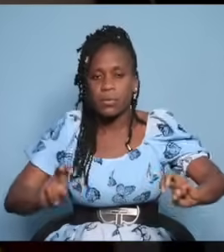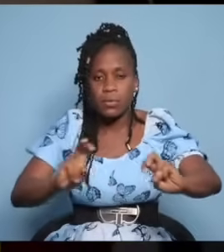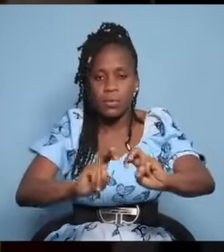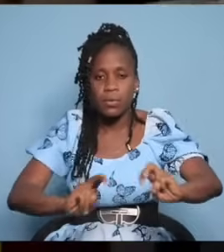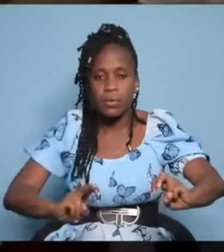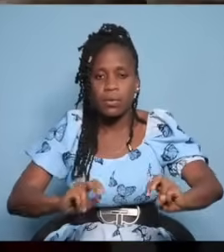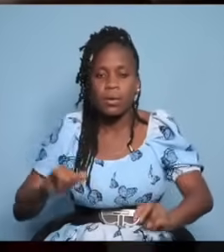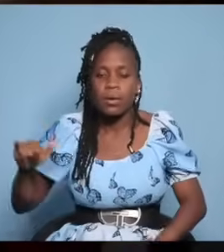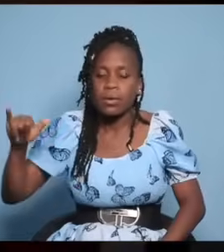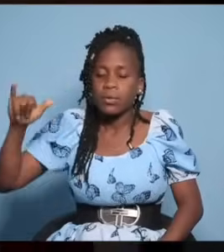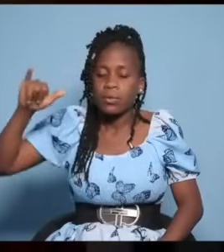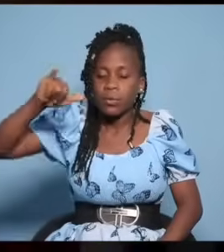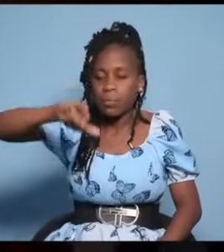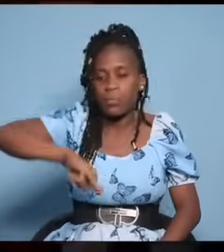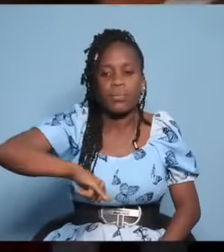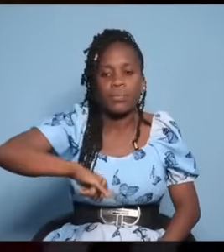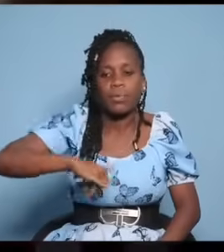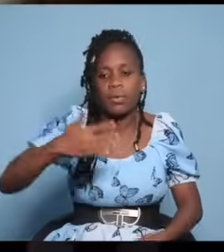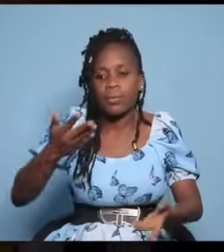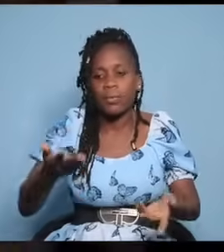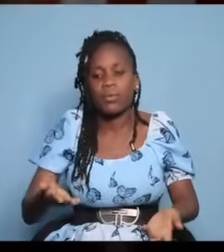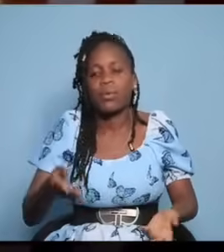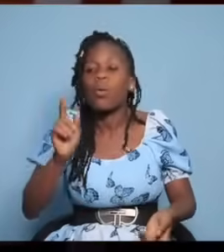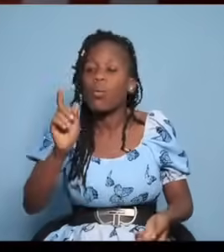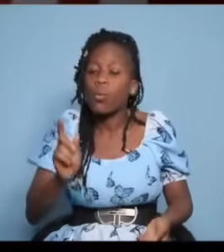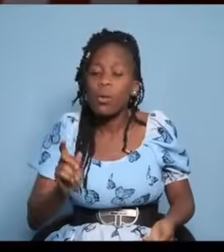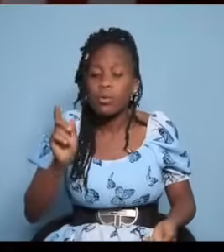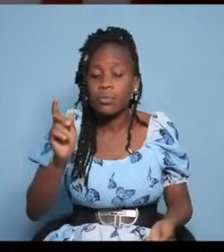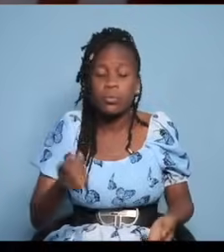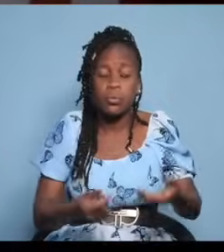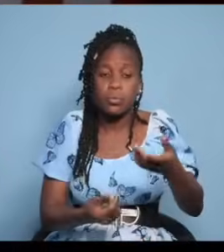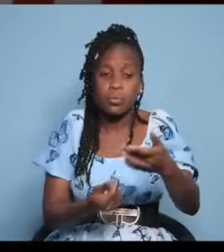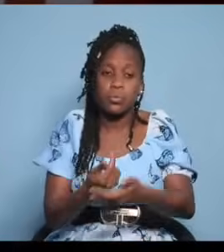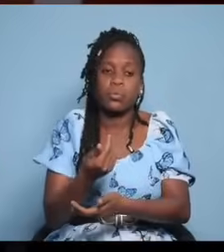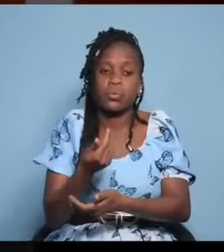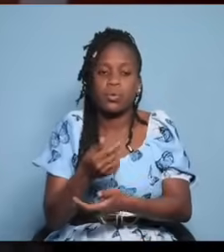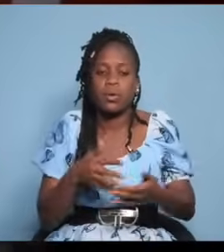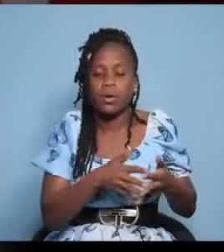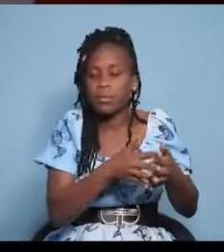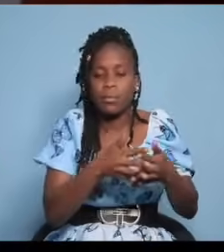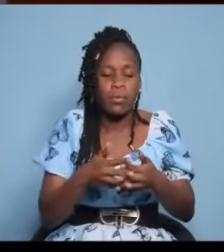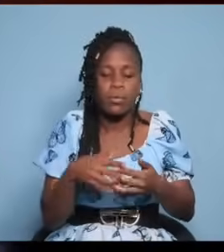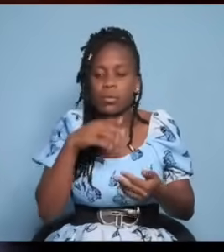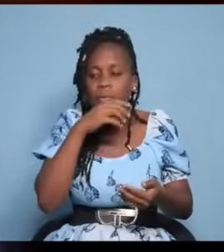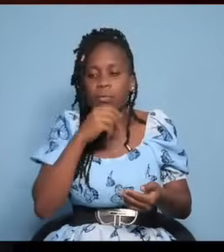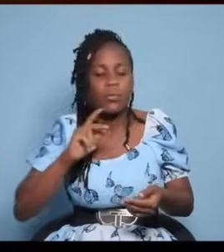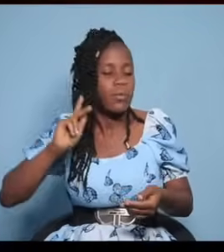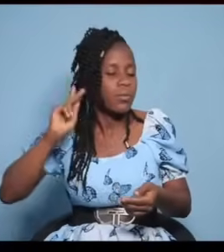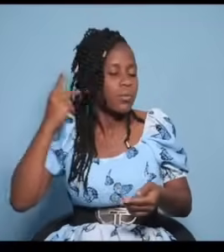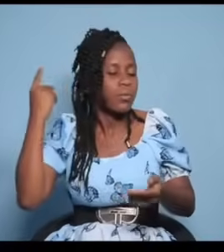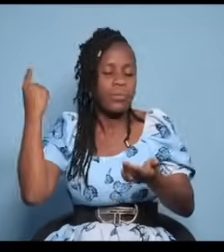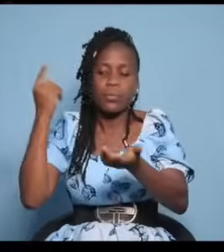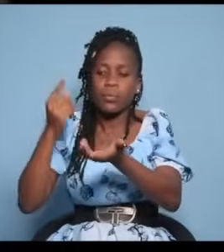ndege hii kwa nini ilianguka. Wataalamu wa anga kutoka Marekani, kutoka Urusi, kutoka Kenya, kutoka Uganda